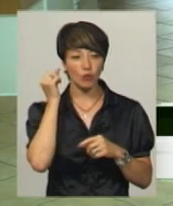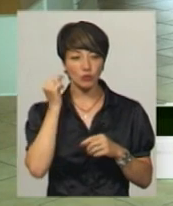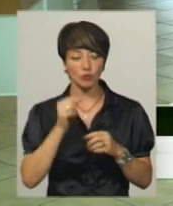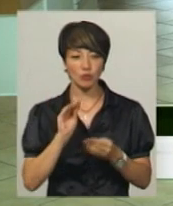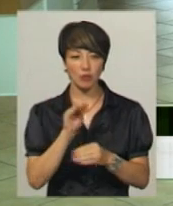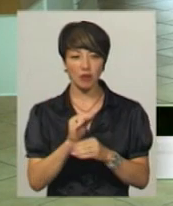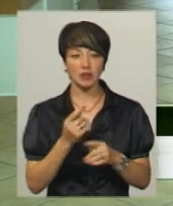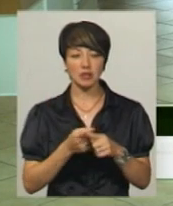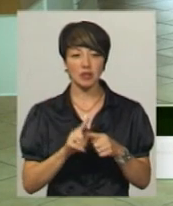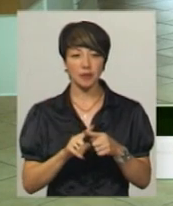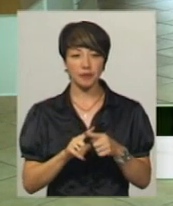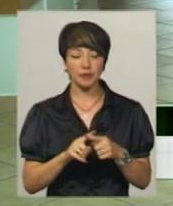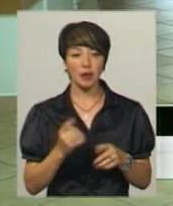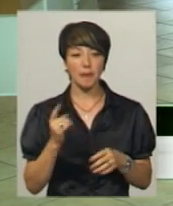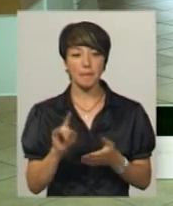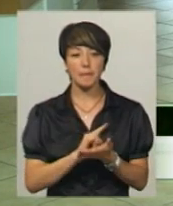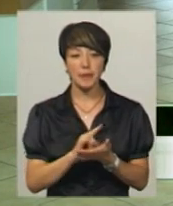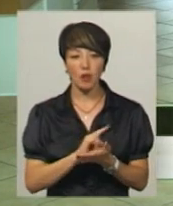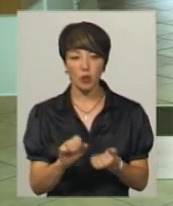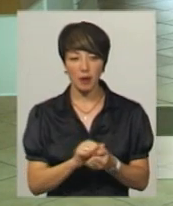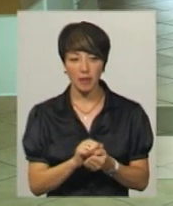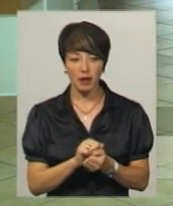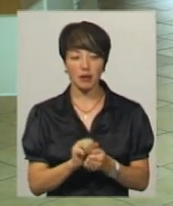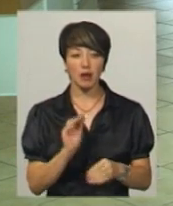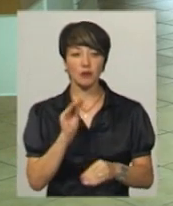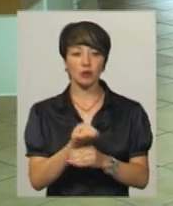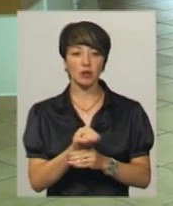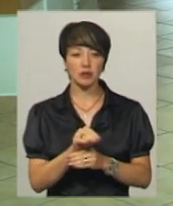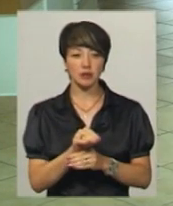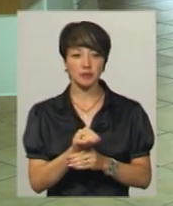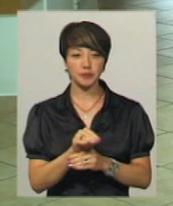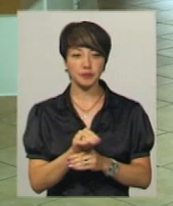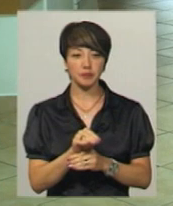немовлят, додавалися мило для прання, додавалися